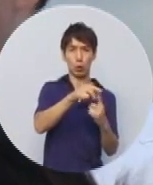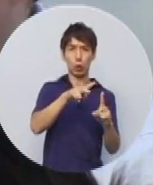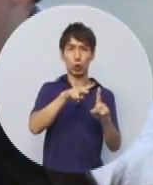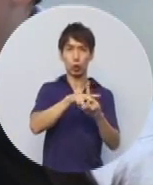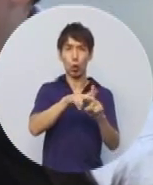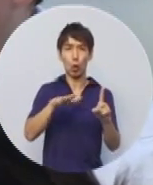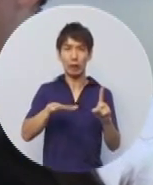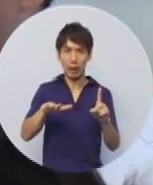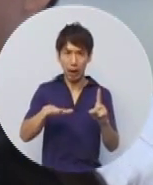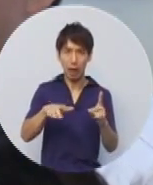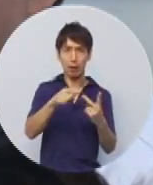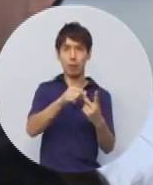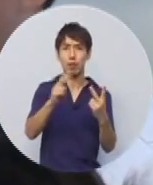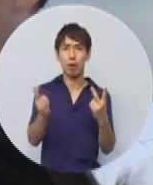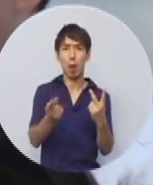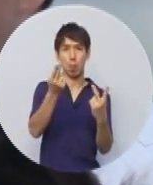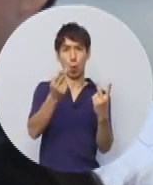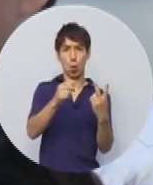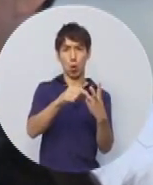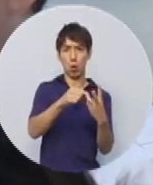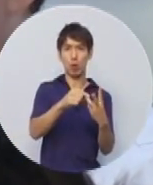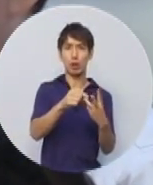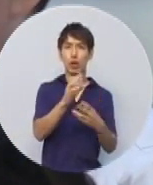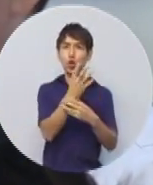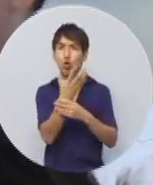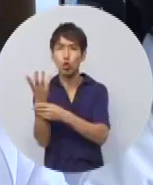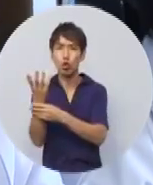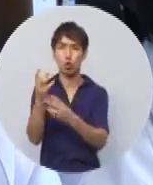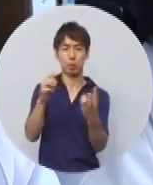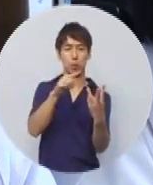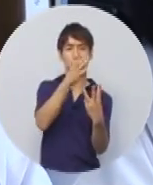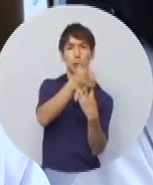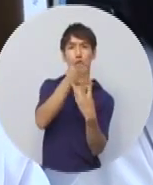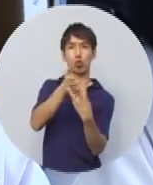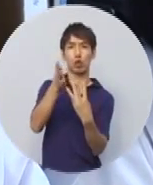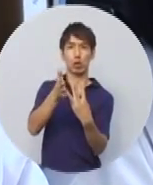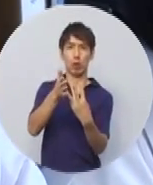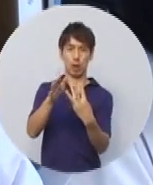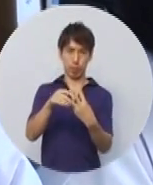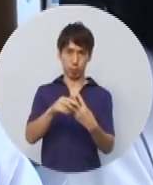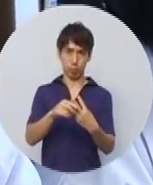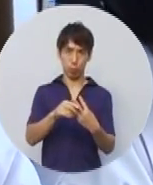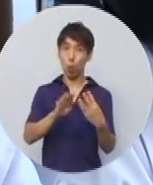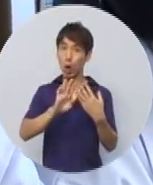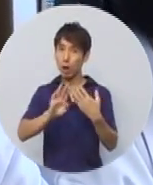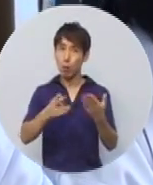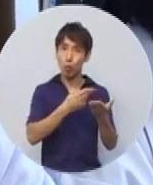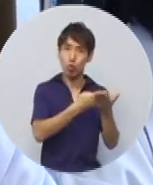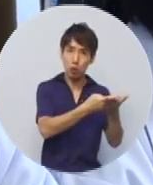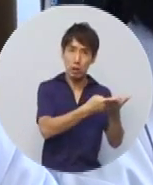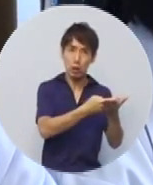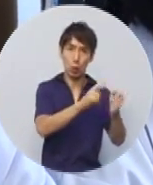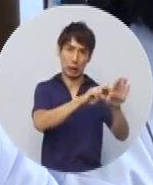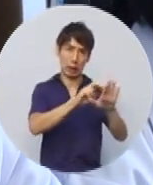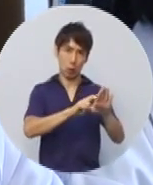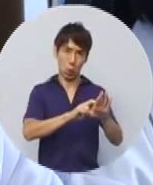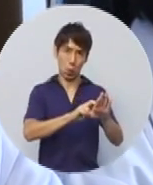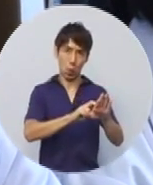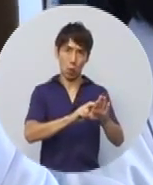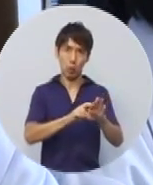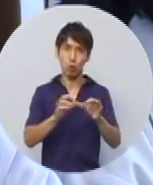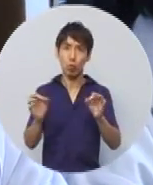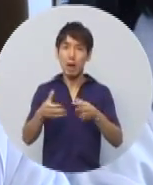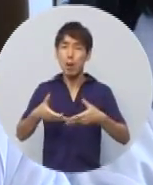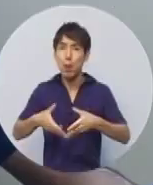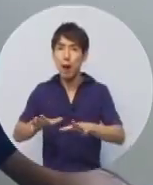来、救急外来と3つに分かれています。その他にも入院患者さんの診療や新生児集中